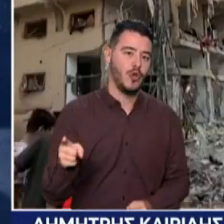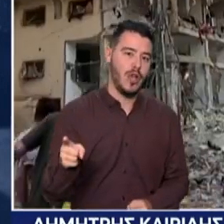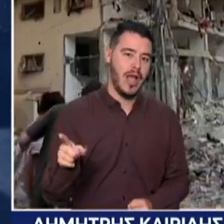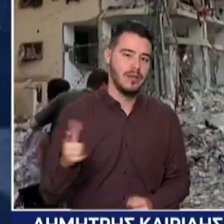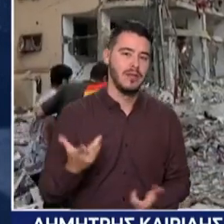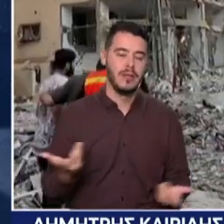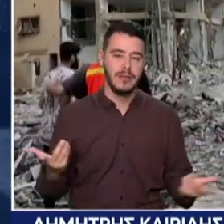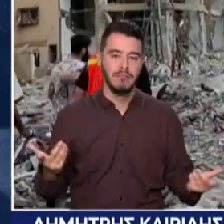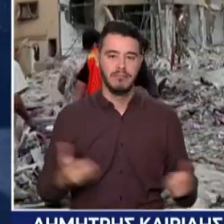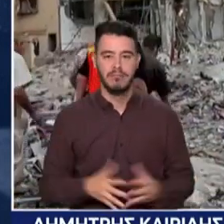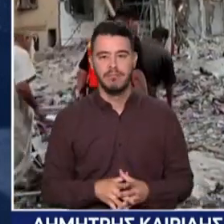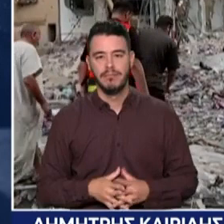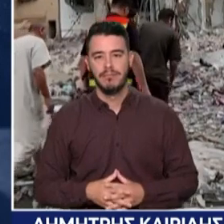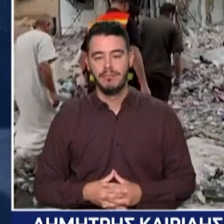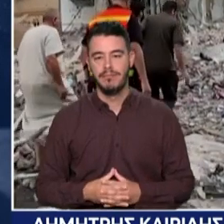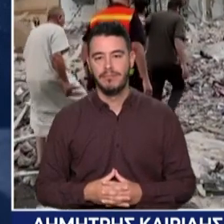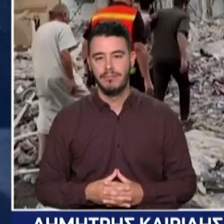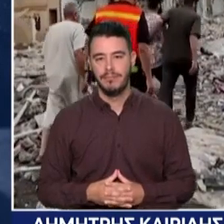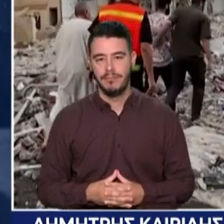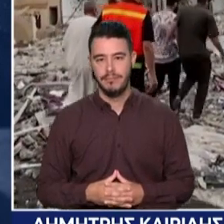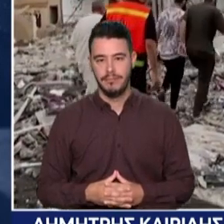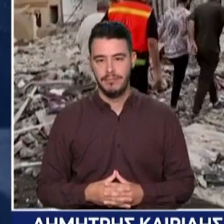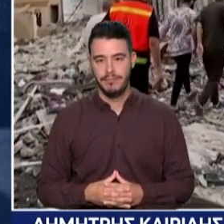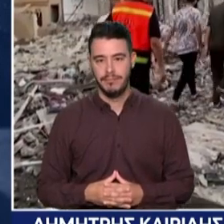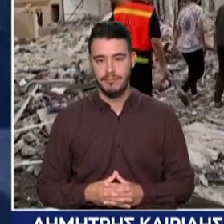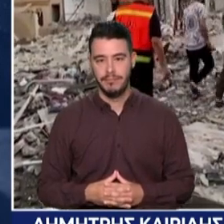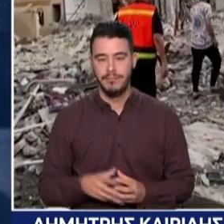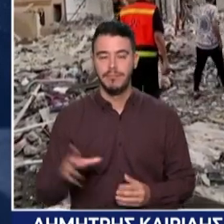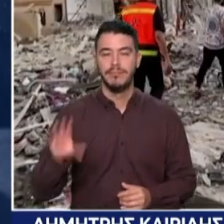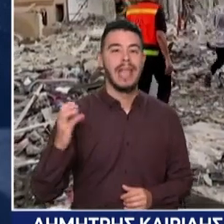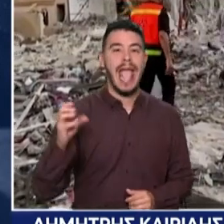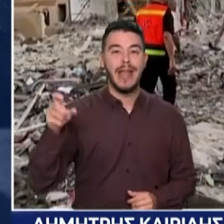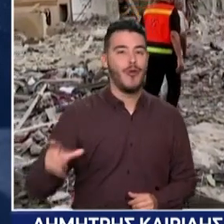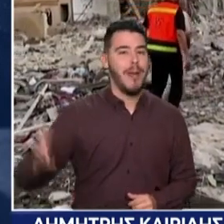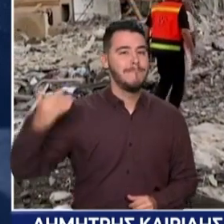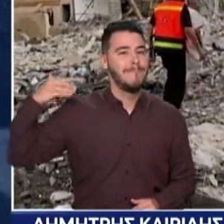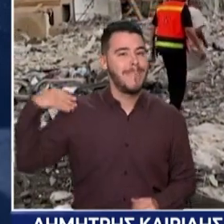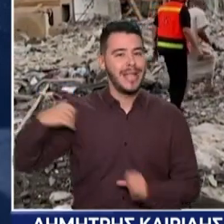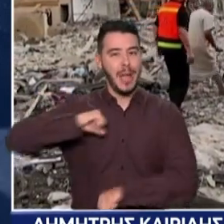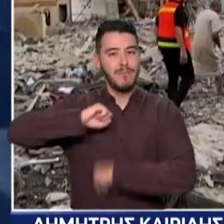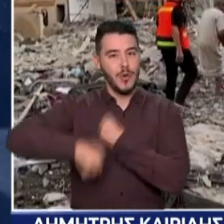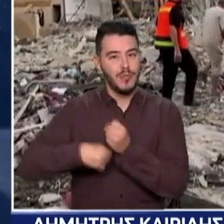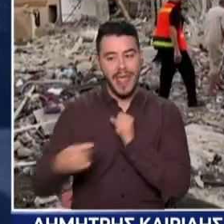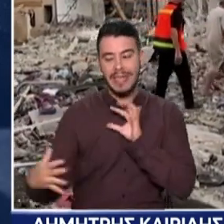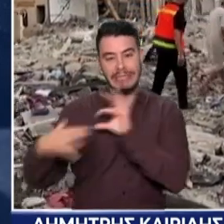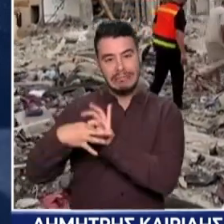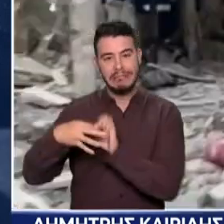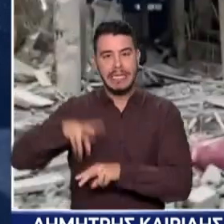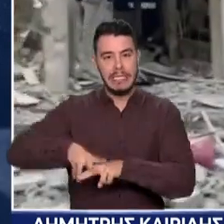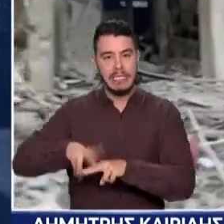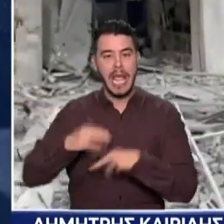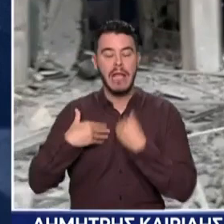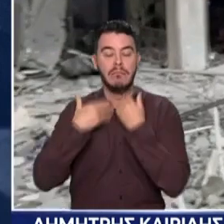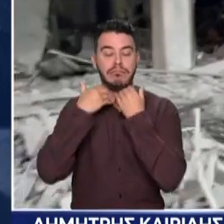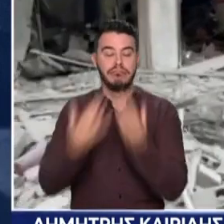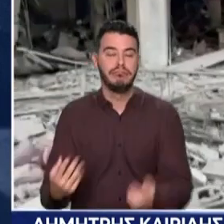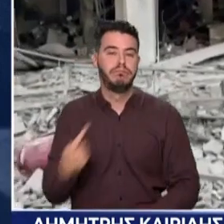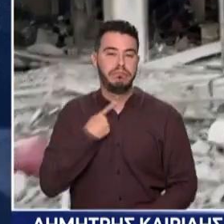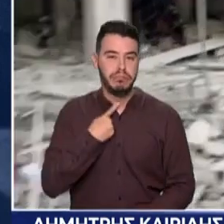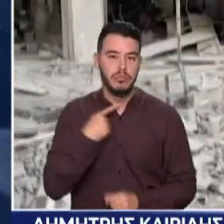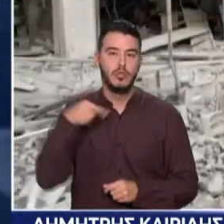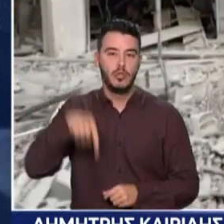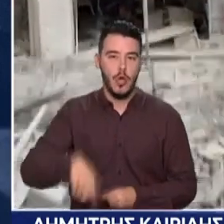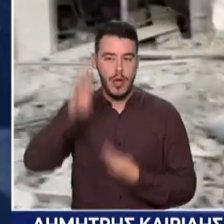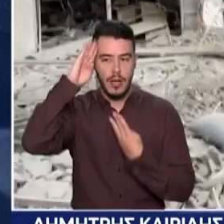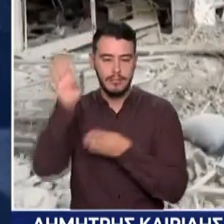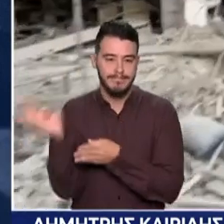τους Ισραηλινούς, η οποία έχει πάει κάπου μέσα στα συντρίμια κάποιου βομβαρδισμένου κτηρίου. Τώρα, το τελευταίο που θέλω να σας ρωτήσω, κύριε Υπουργέ. Οι ίδιοι